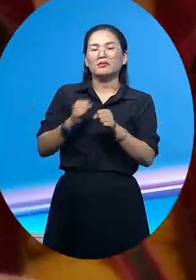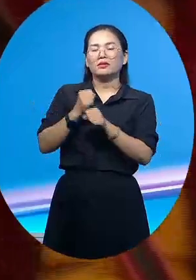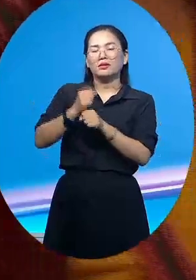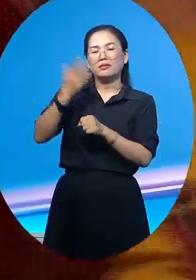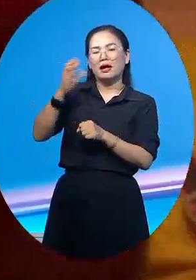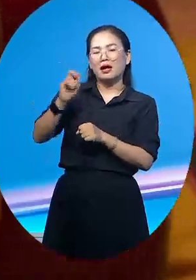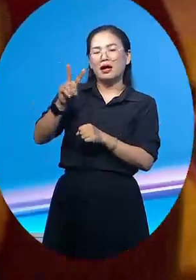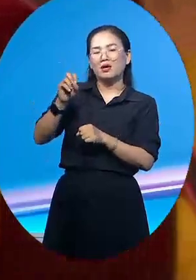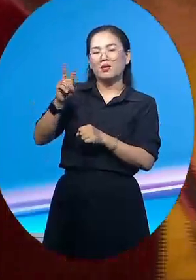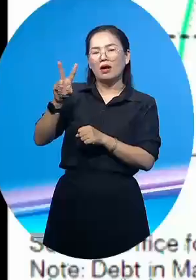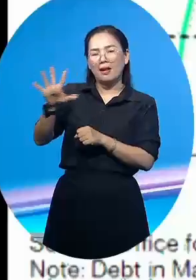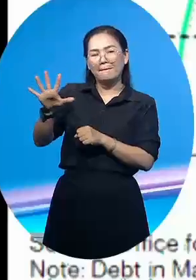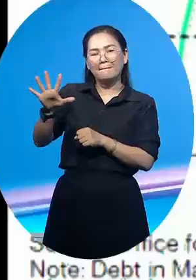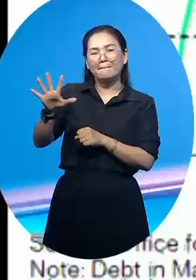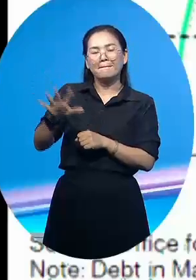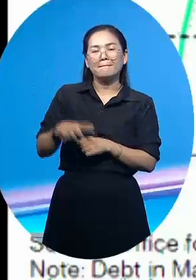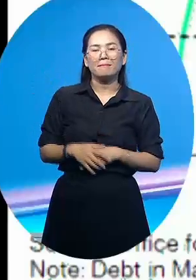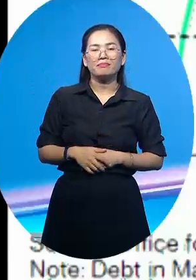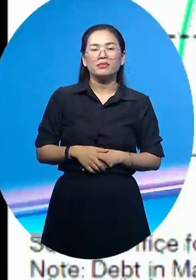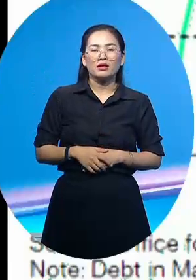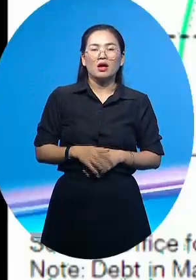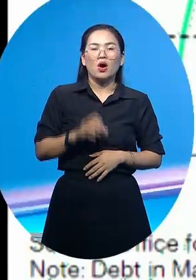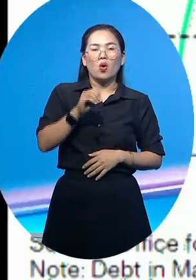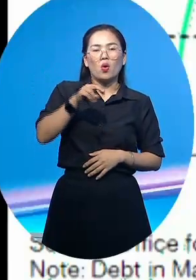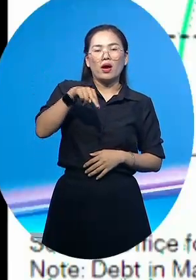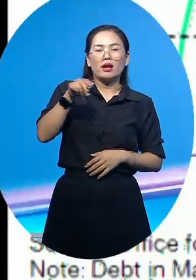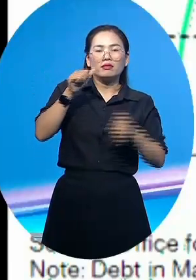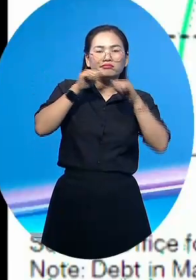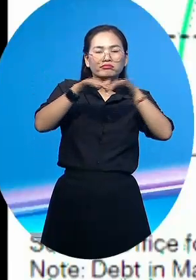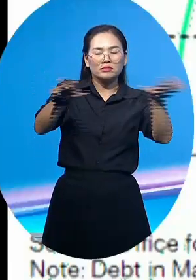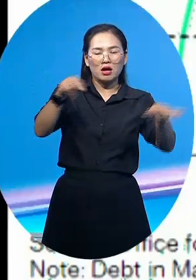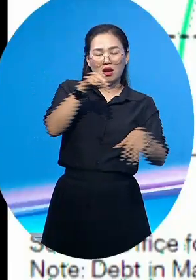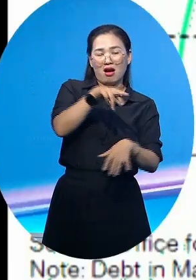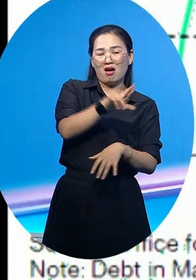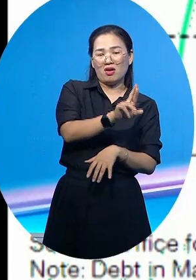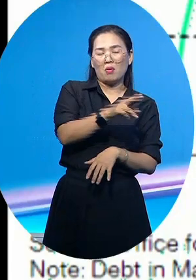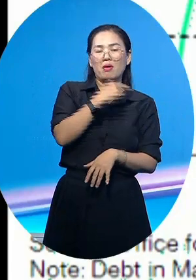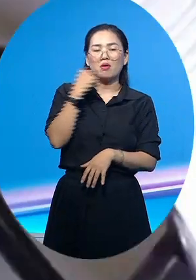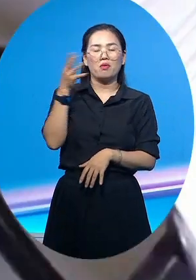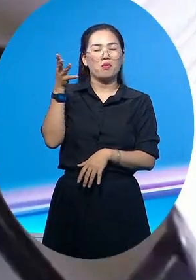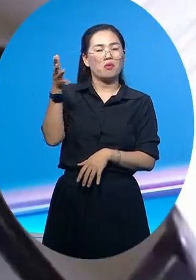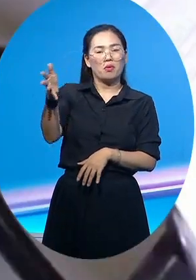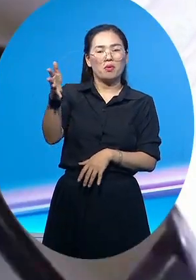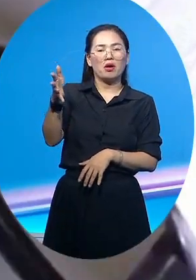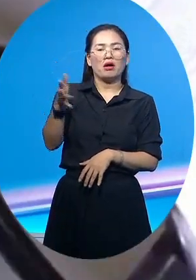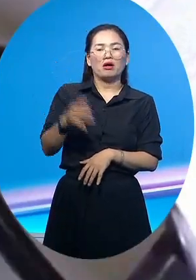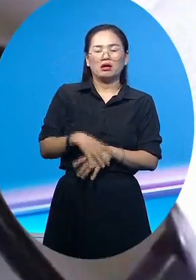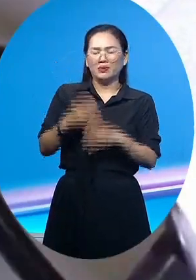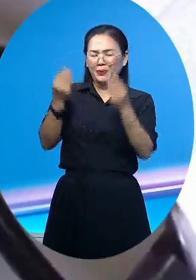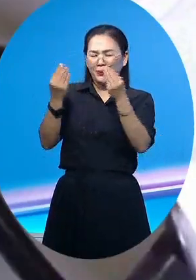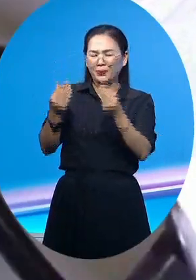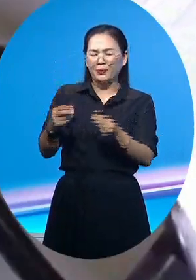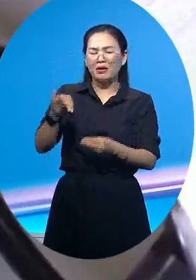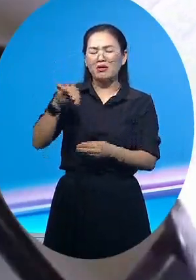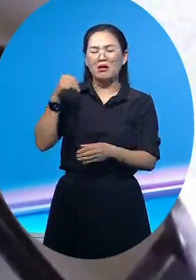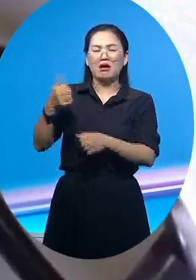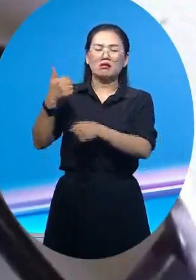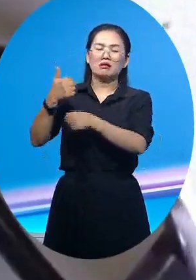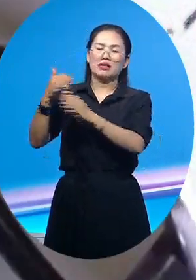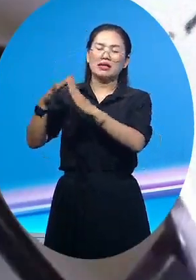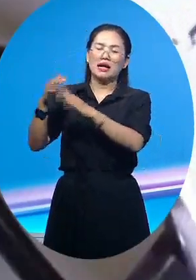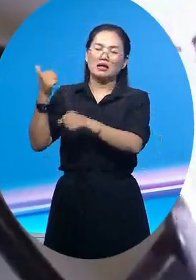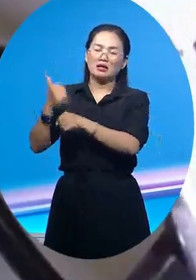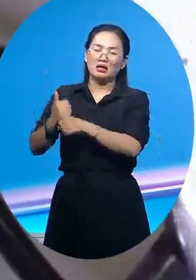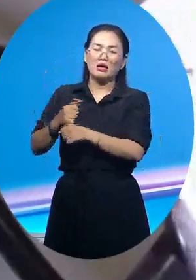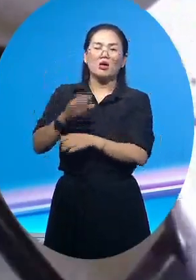2025 cũng theo oms nở rồng của khu vực công của anh trong tháng 5 không tính nợ của các ngân hàng nhà nước ở